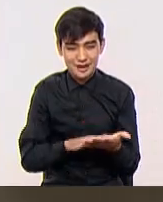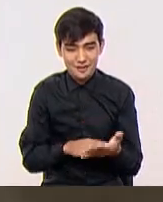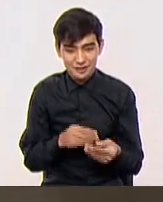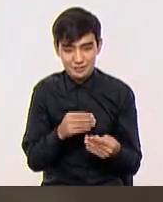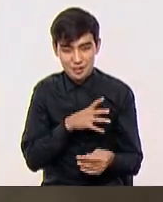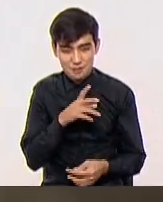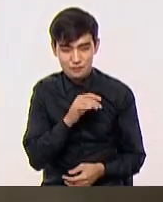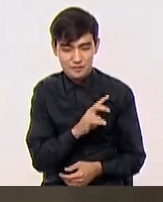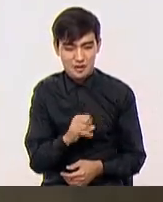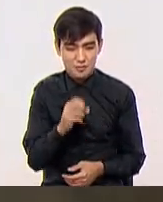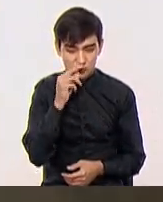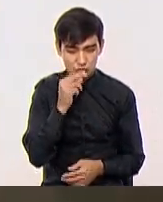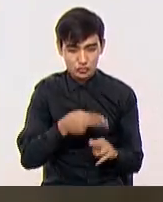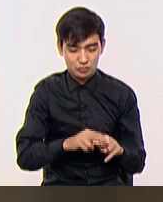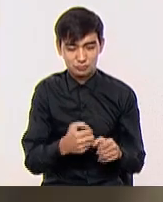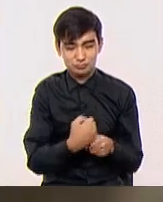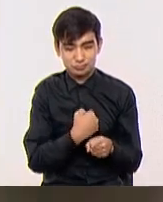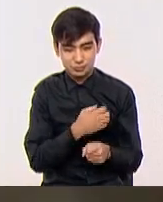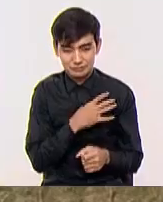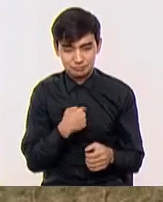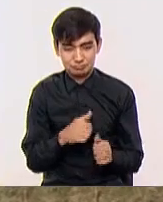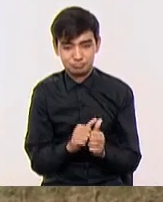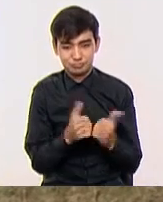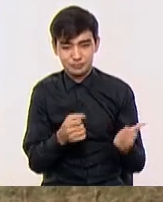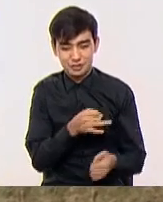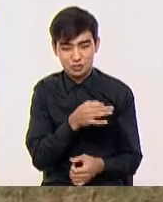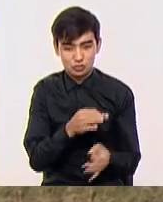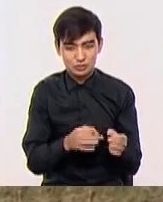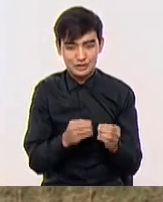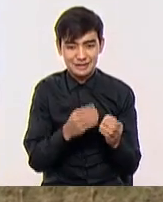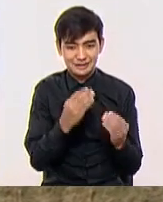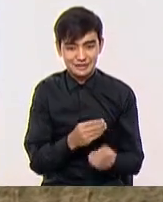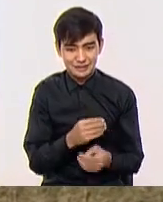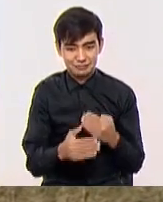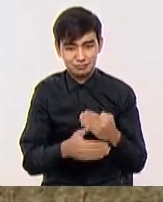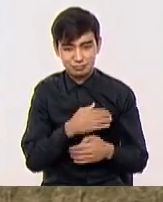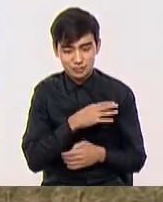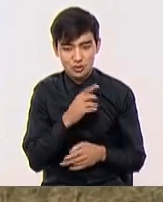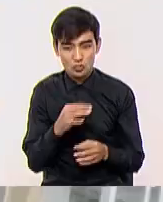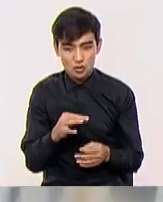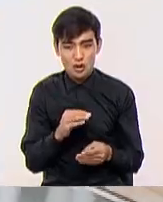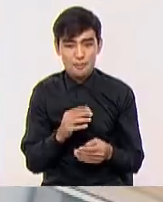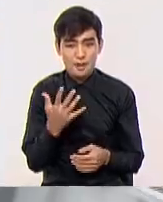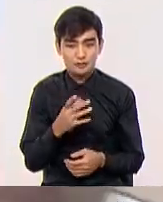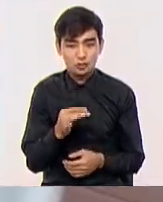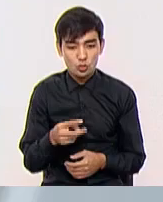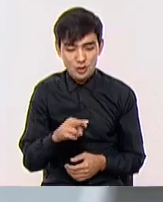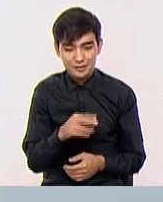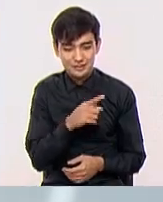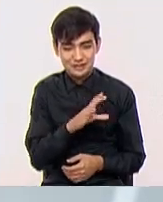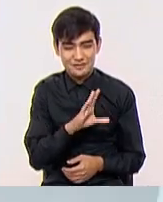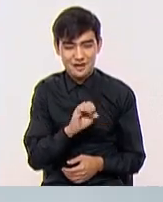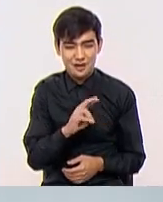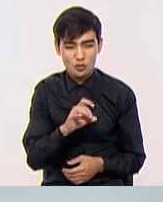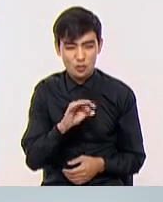заявление на мужа за побои и подала на развод. Его осудили на 10 суток административного ареста. А 5 июля свекровь, по